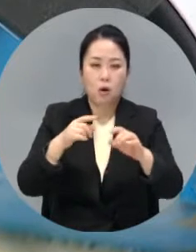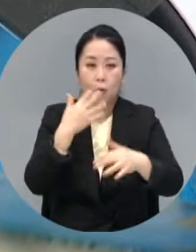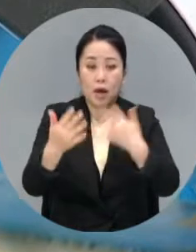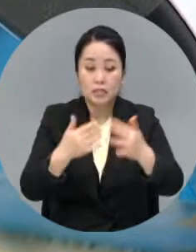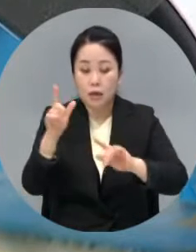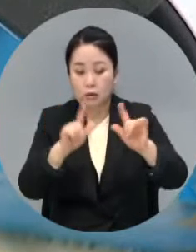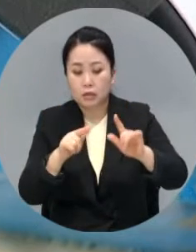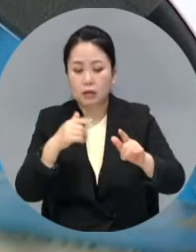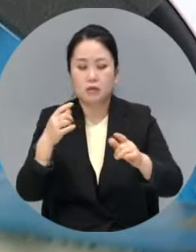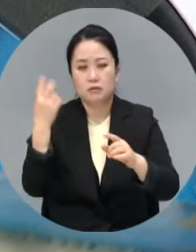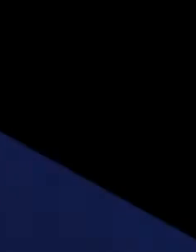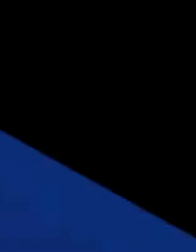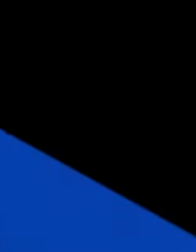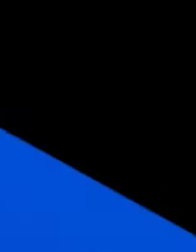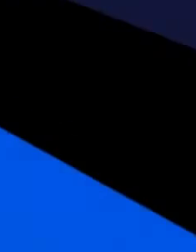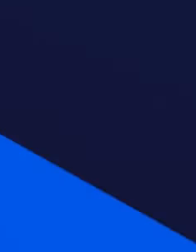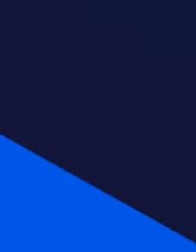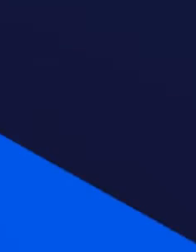정